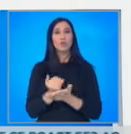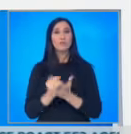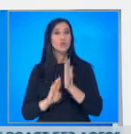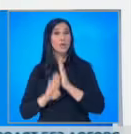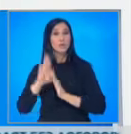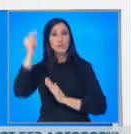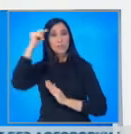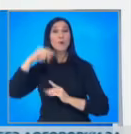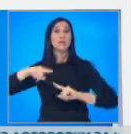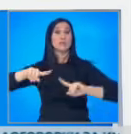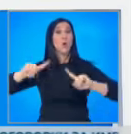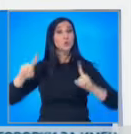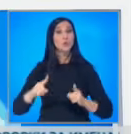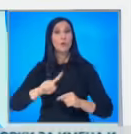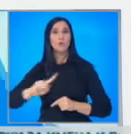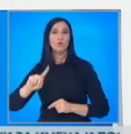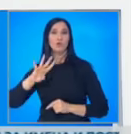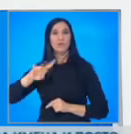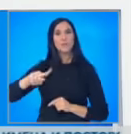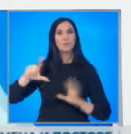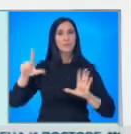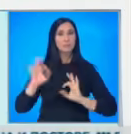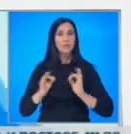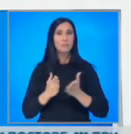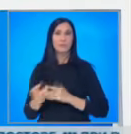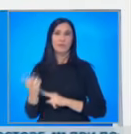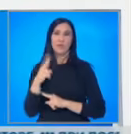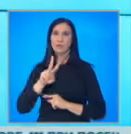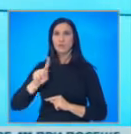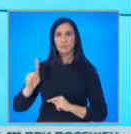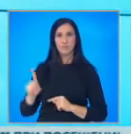растеж на България да се ускори до 4,7% през 2021.